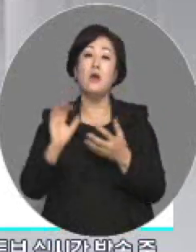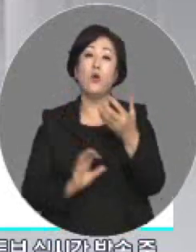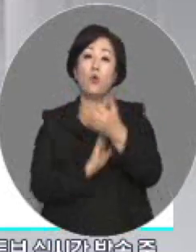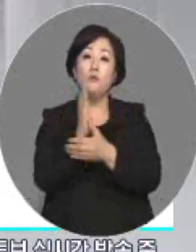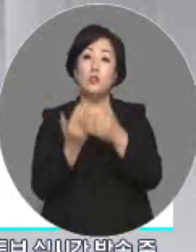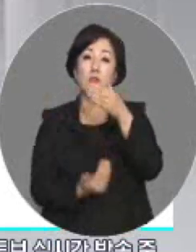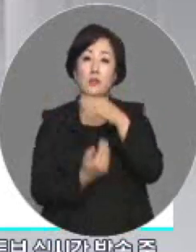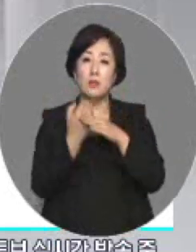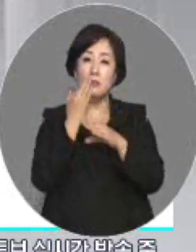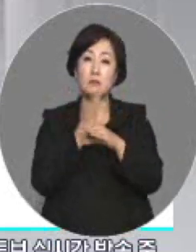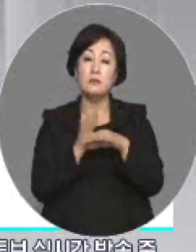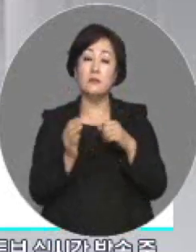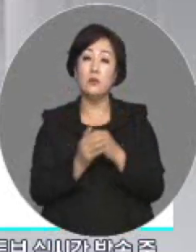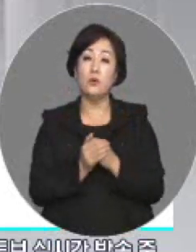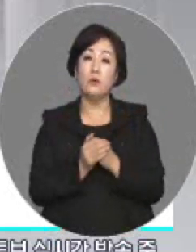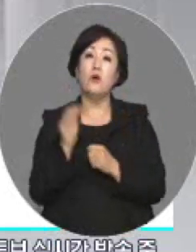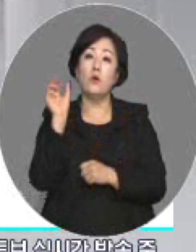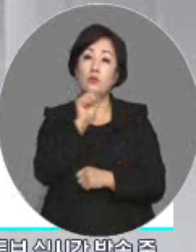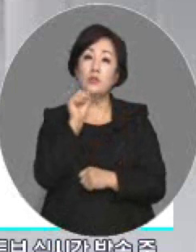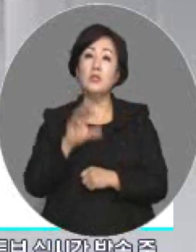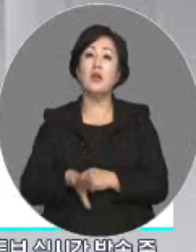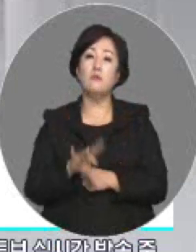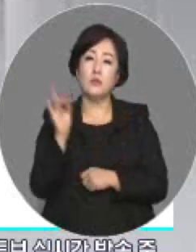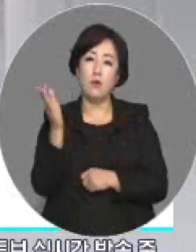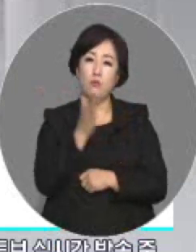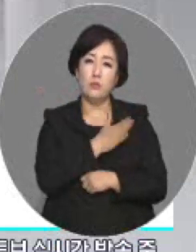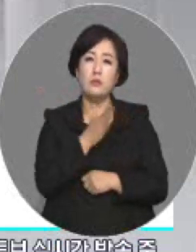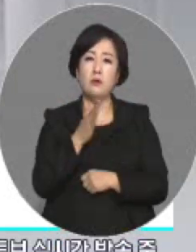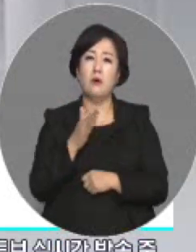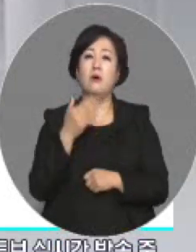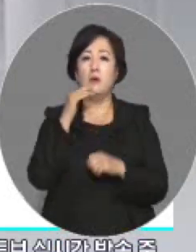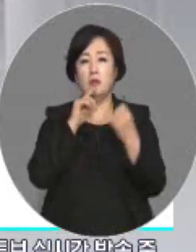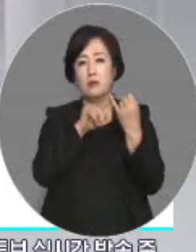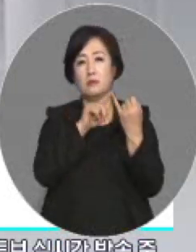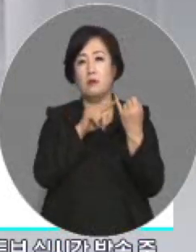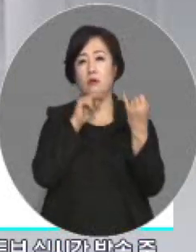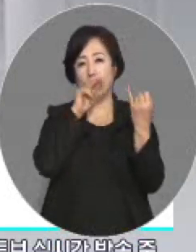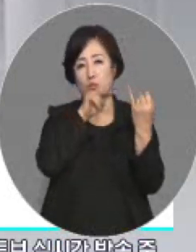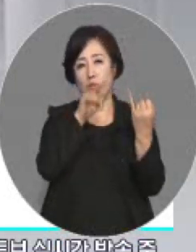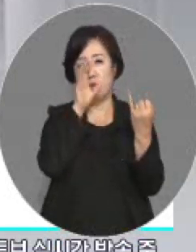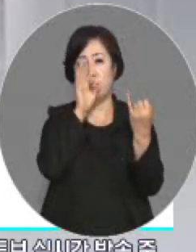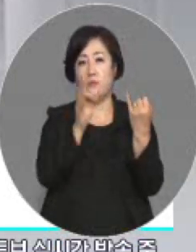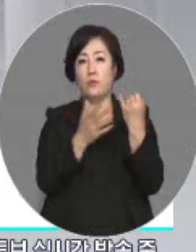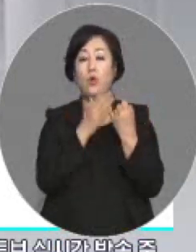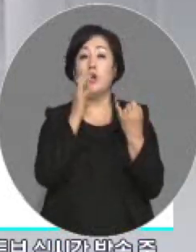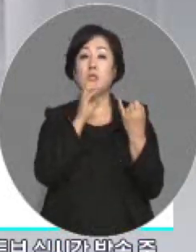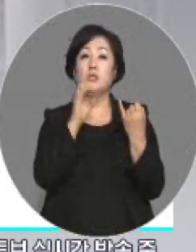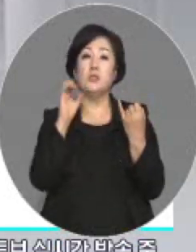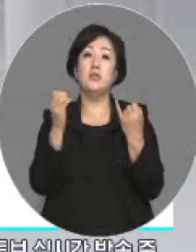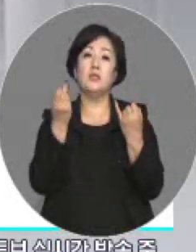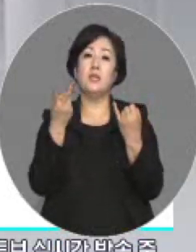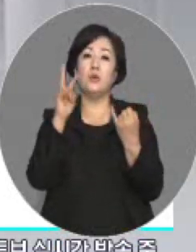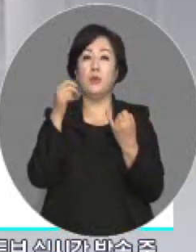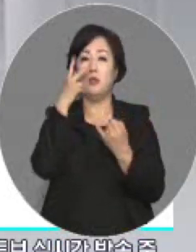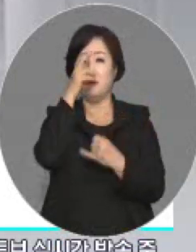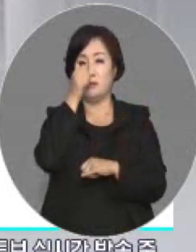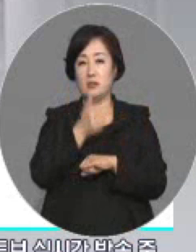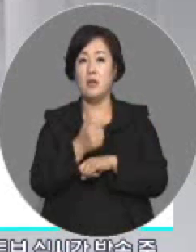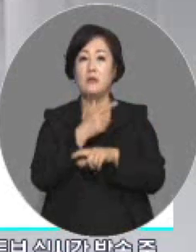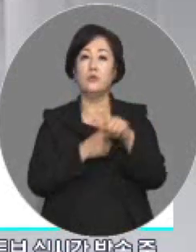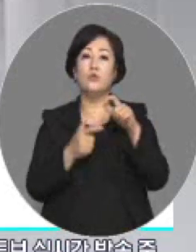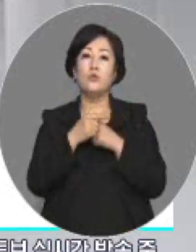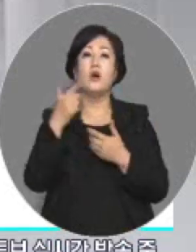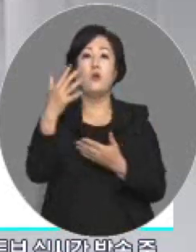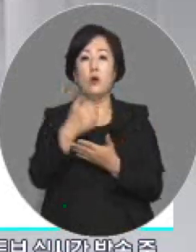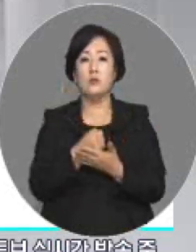있습니다 운전자가 처음부터 이 피해 여성을 노린 정황이 단계 시실 tv 영상을 취재진이 추가로